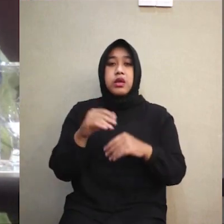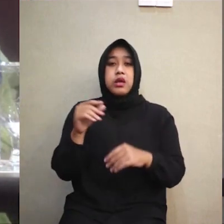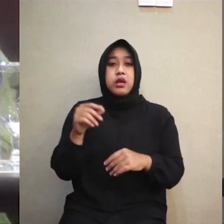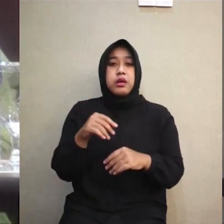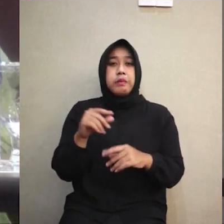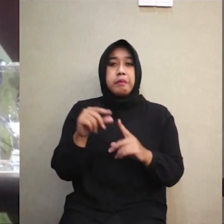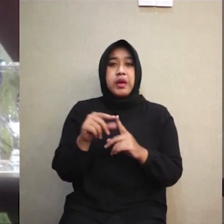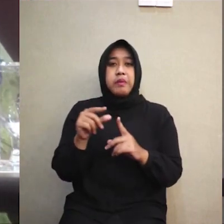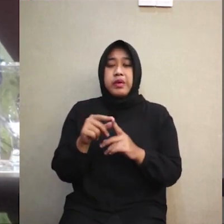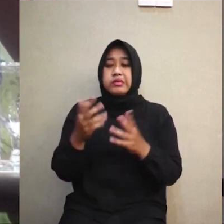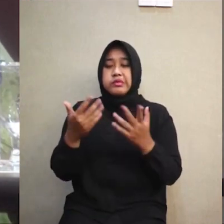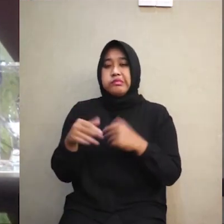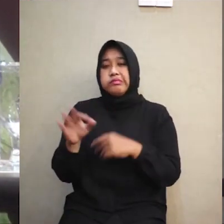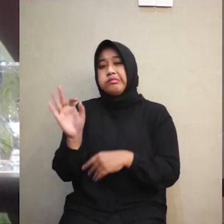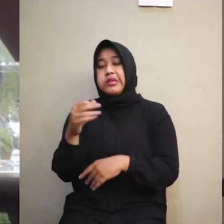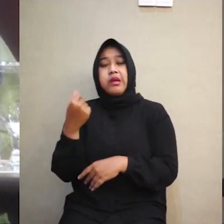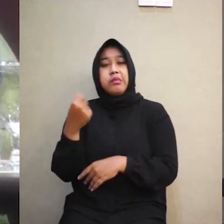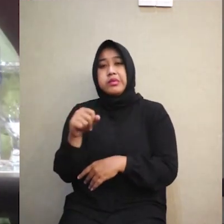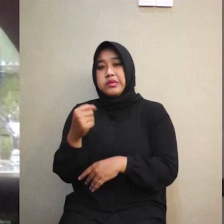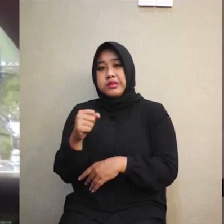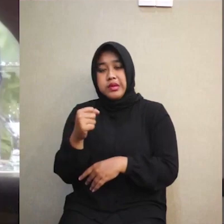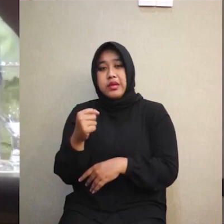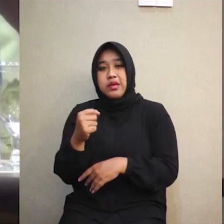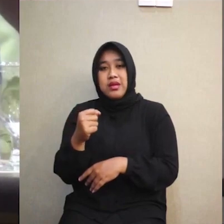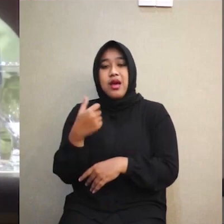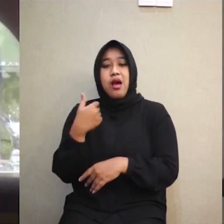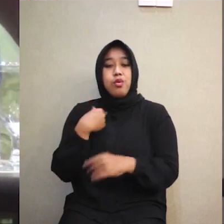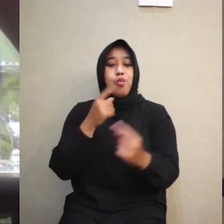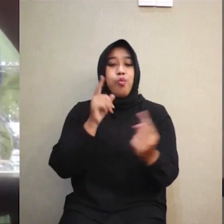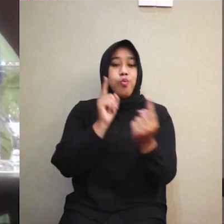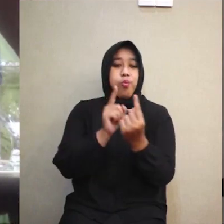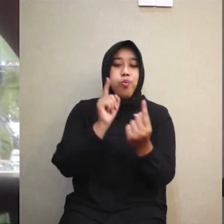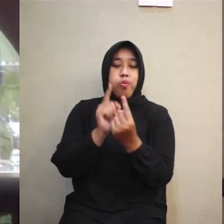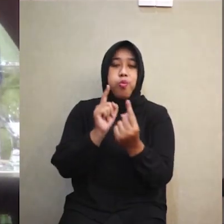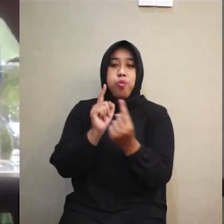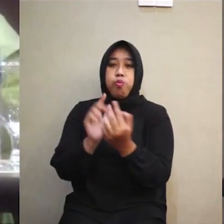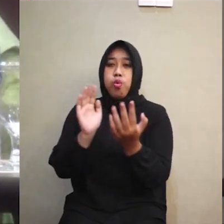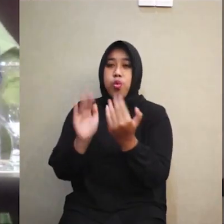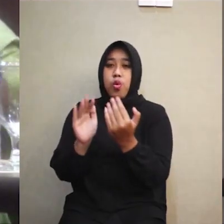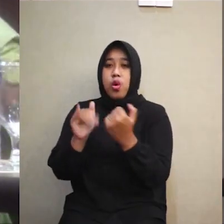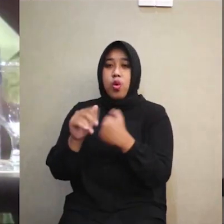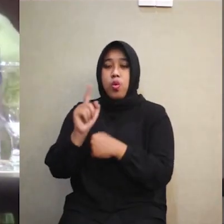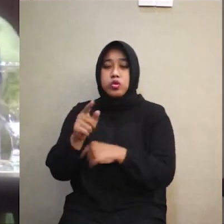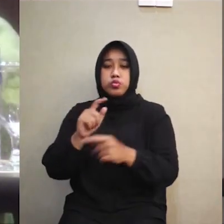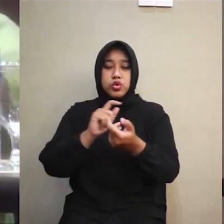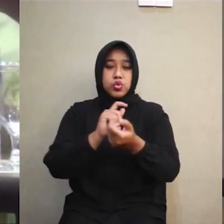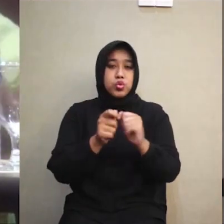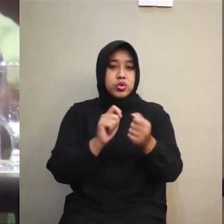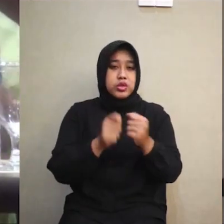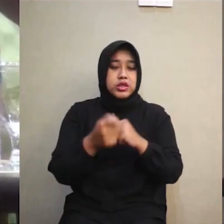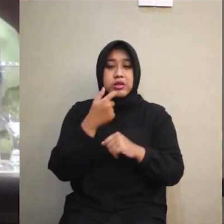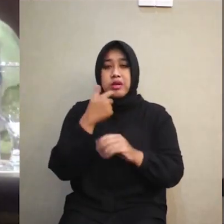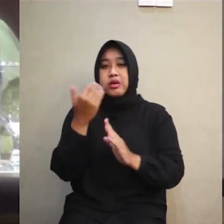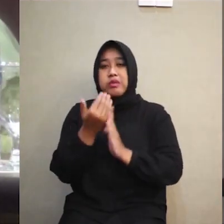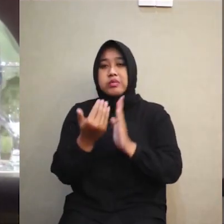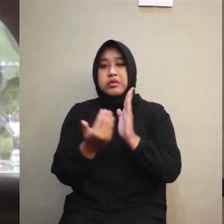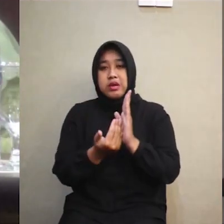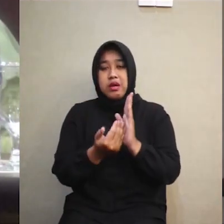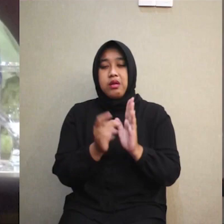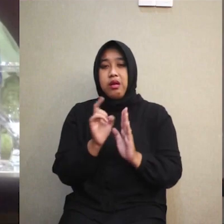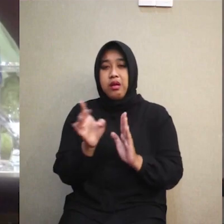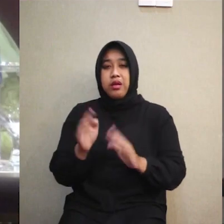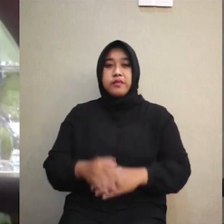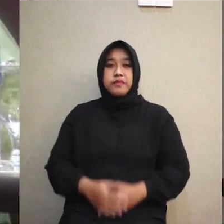selesai nggak selesai maka ada pertemuan berkali-kali yang itu harus diuji dengan kebijakan-kebijakan yang